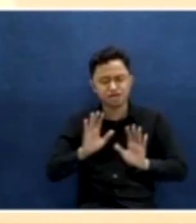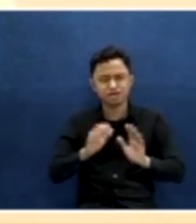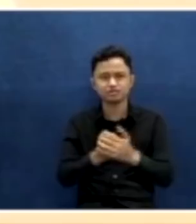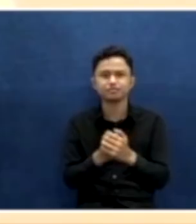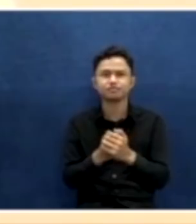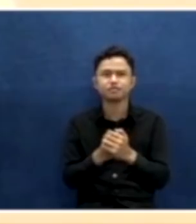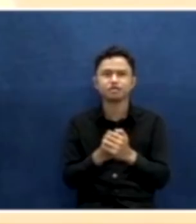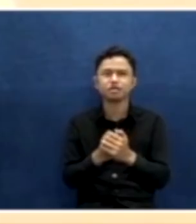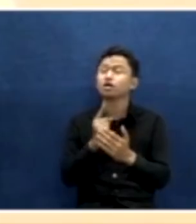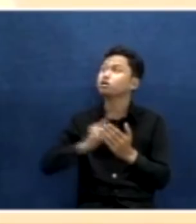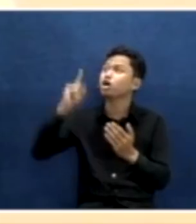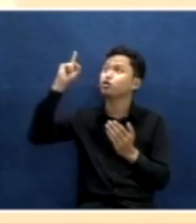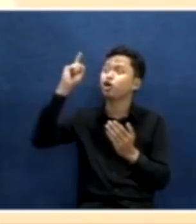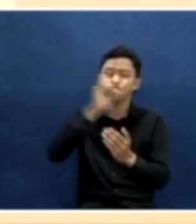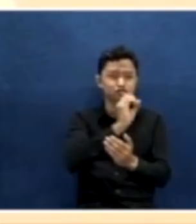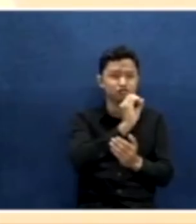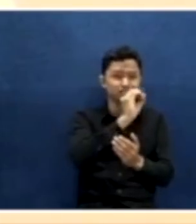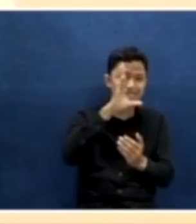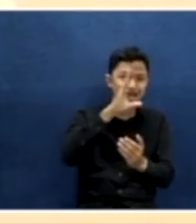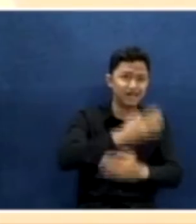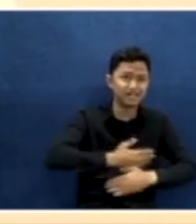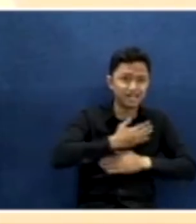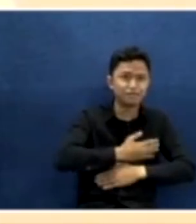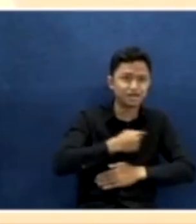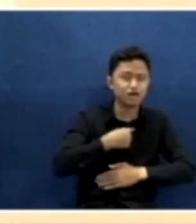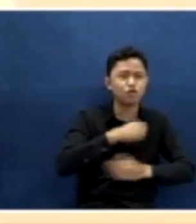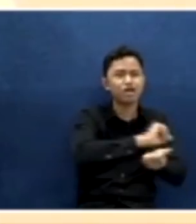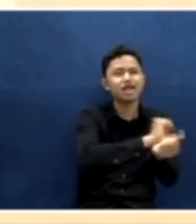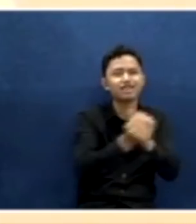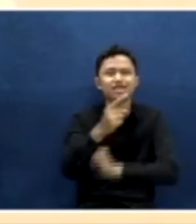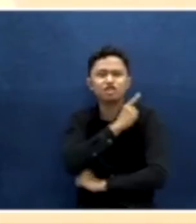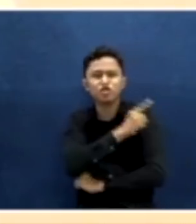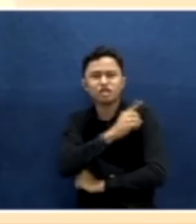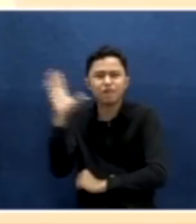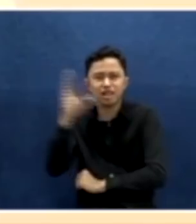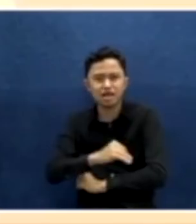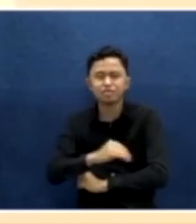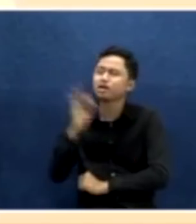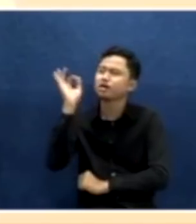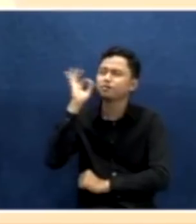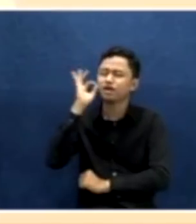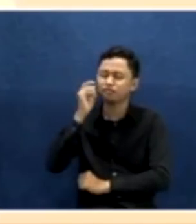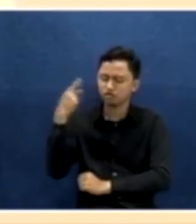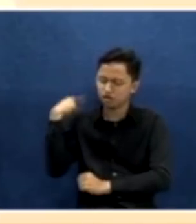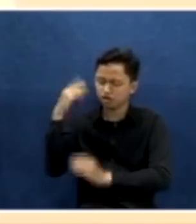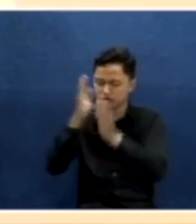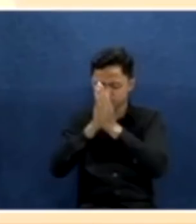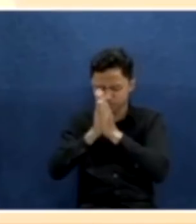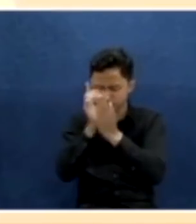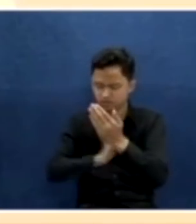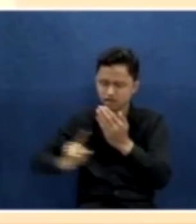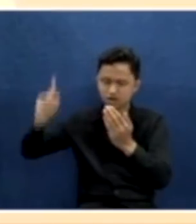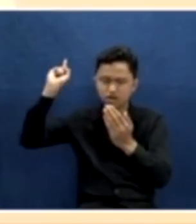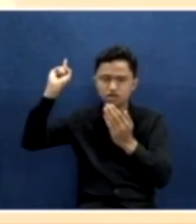dengan kemaksiatan di waktu siang kami mengganti kenikmatan darimu dengan dosa diwaktu malam ya Allah ampuni kami Ya